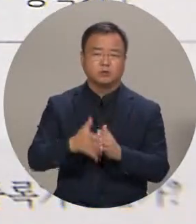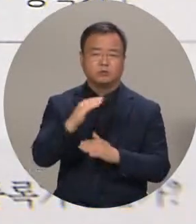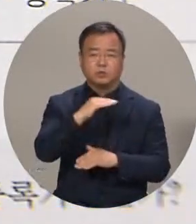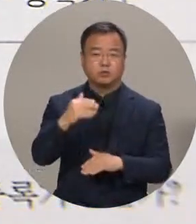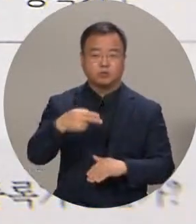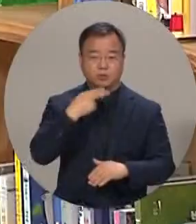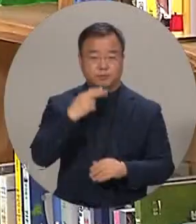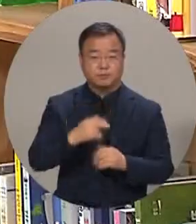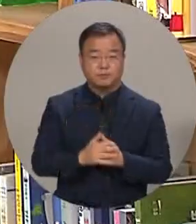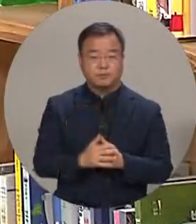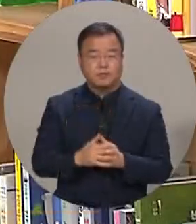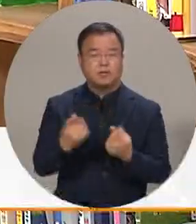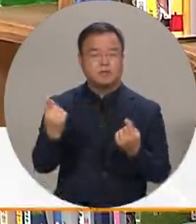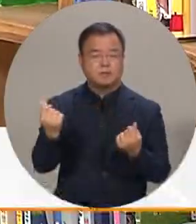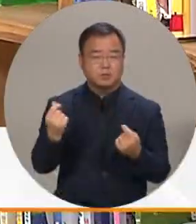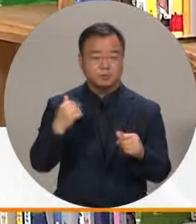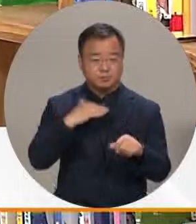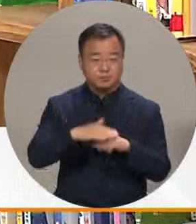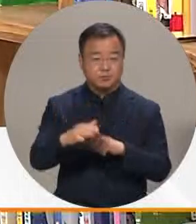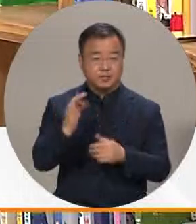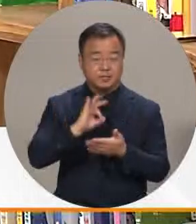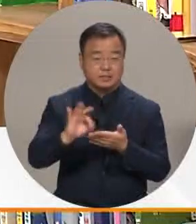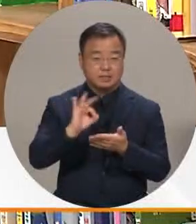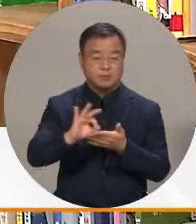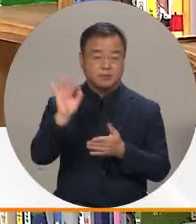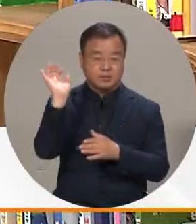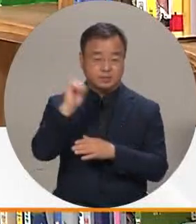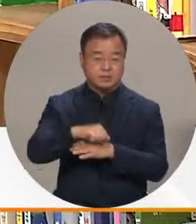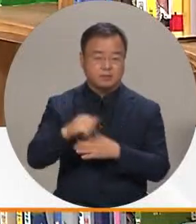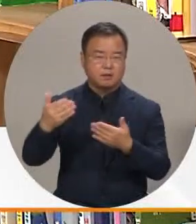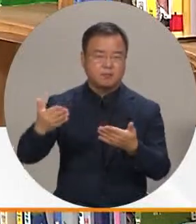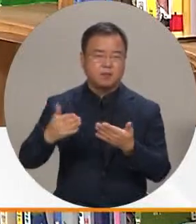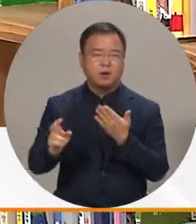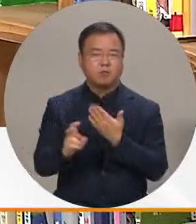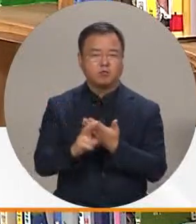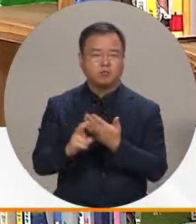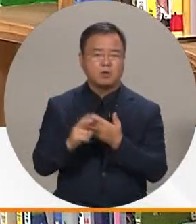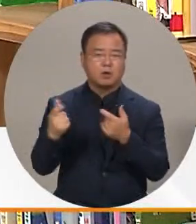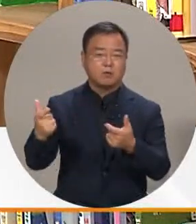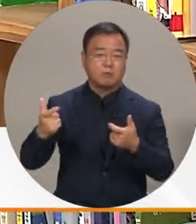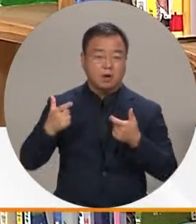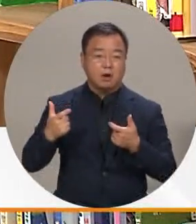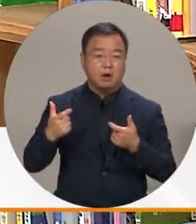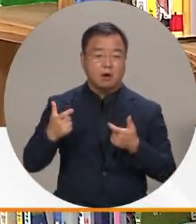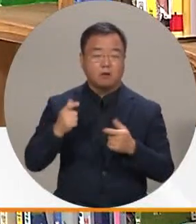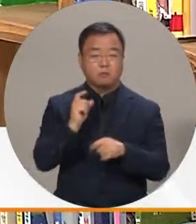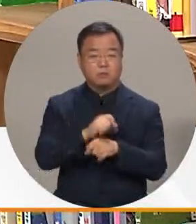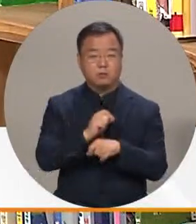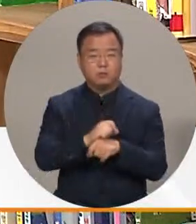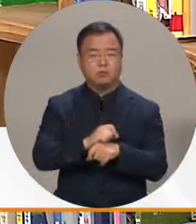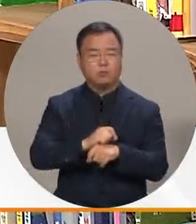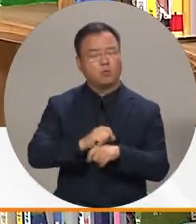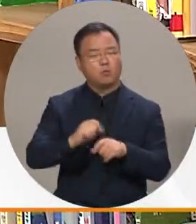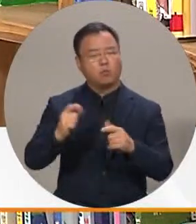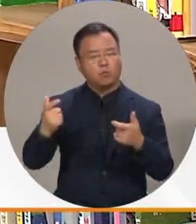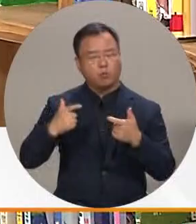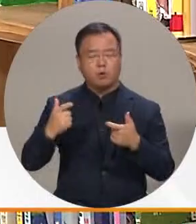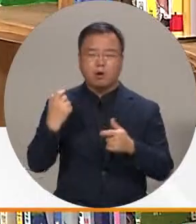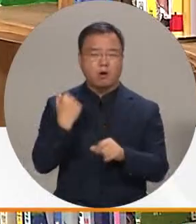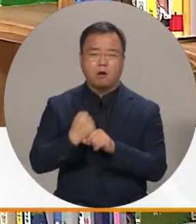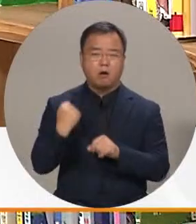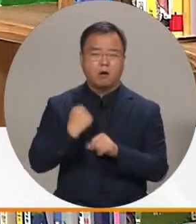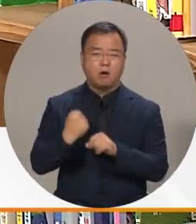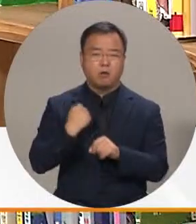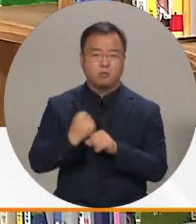가장 유사한 형태로 사용 승인을 받은 건데 불법이야라는 행정 처분을 한 거거든요 그니까 굉장히 당혹스럽지 저희가